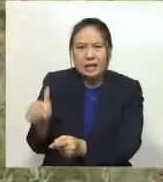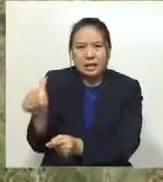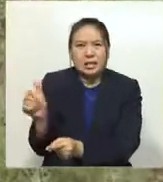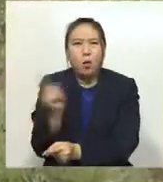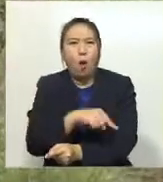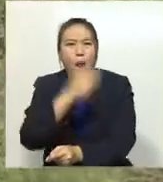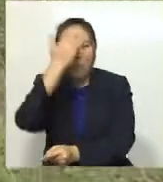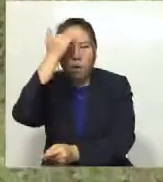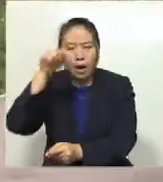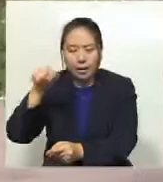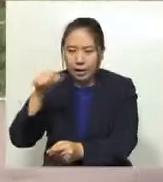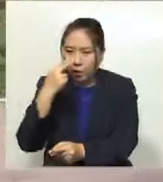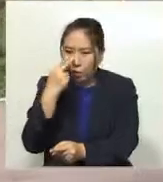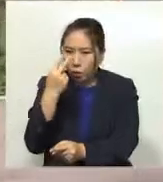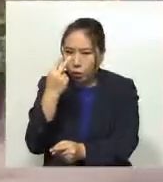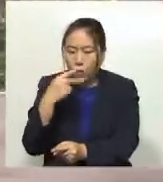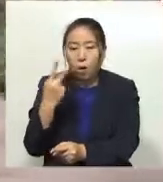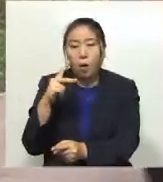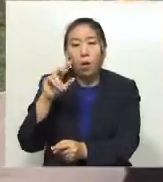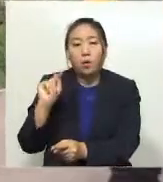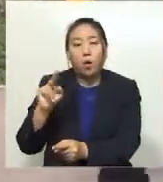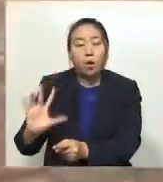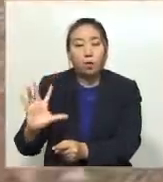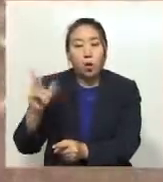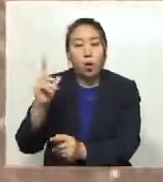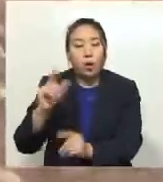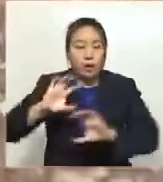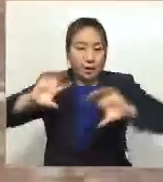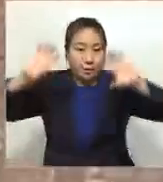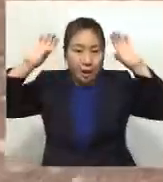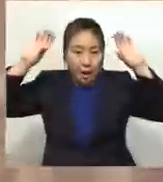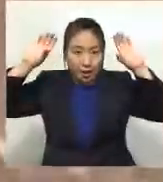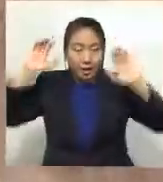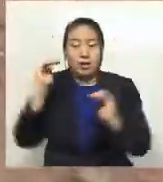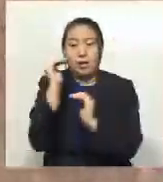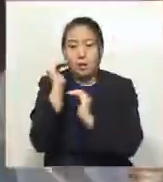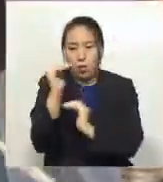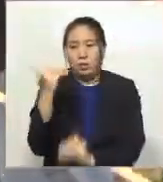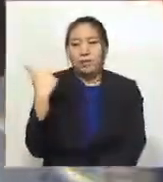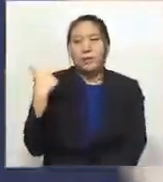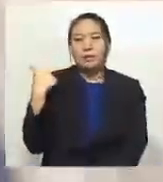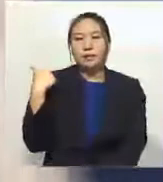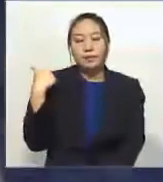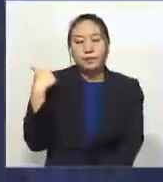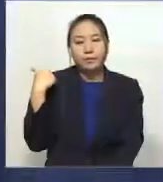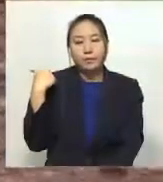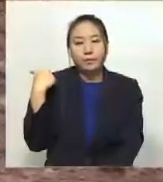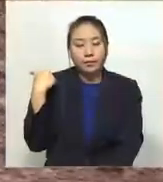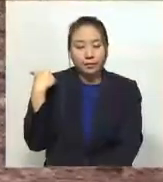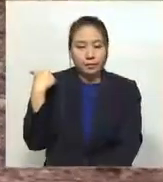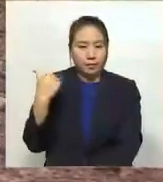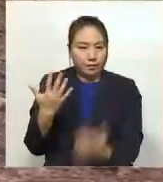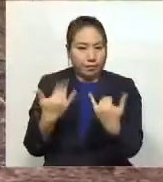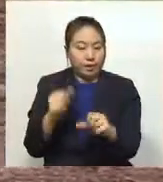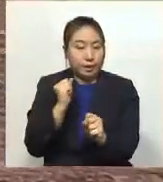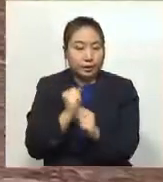คะเพราะว่าอยู่ในข้อกำหนดของคทช.ค่ะตามที่รัฐบาลนั้นมีการกำหนดไว้ค่ะแล้วก็จะสามารถทำให้ดำ